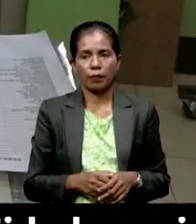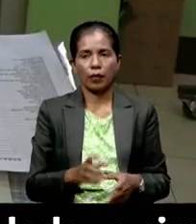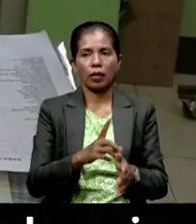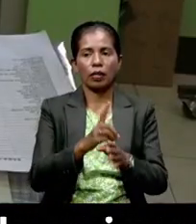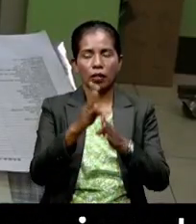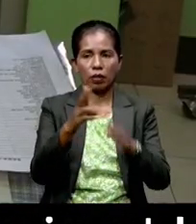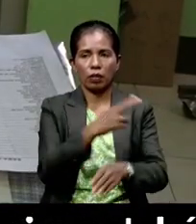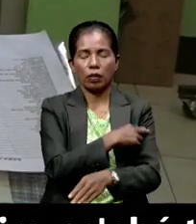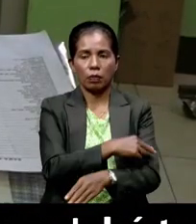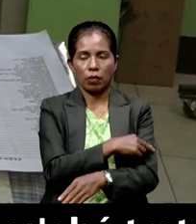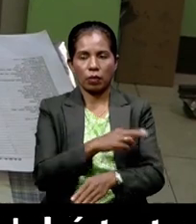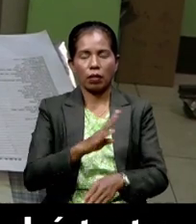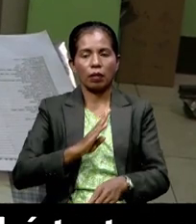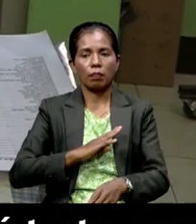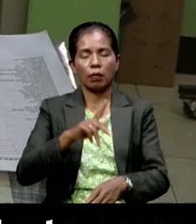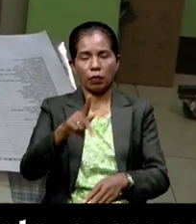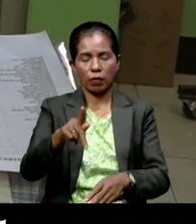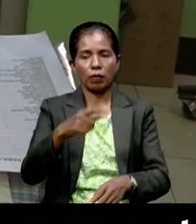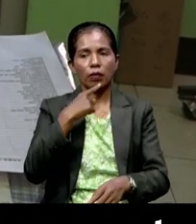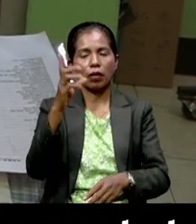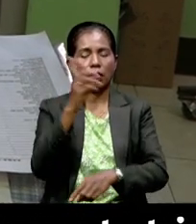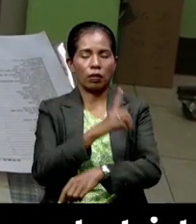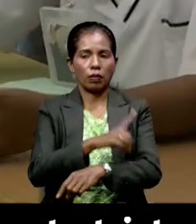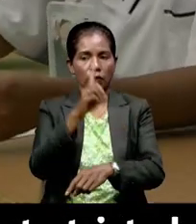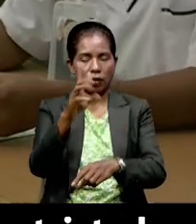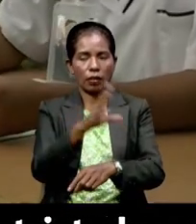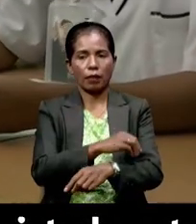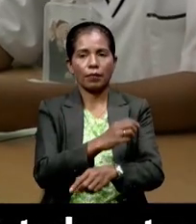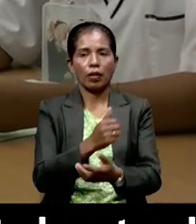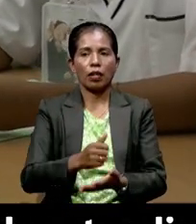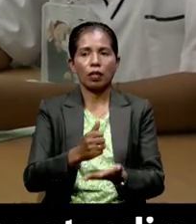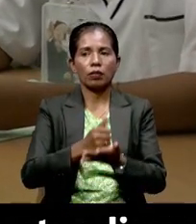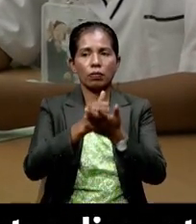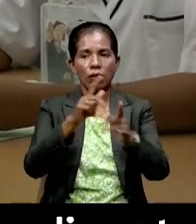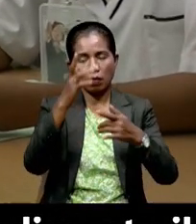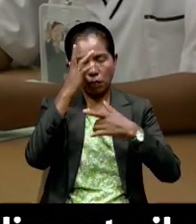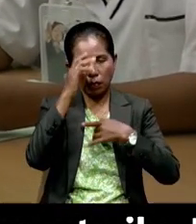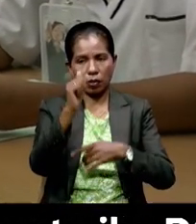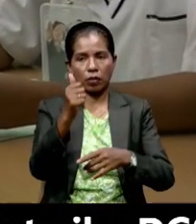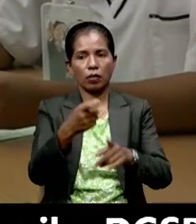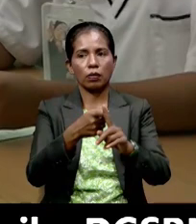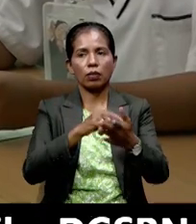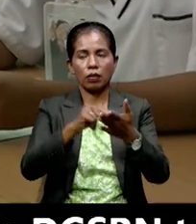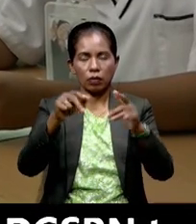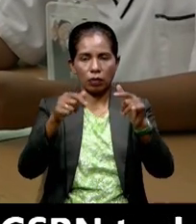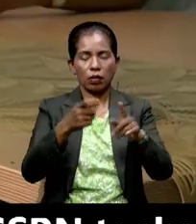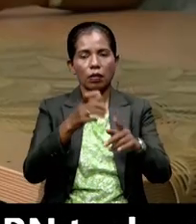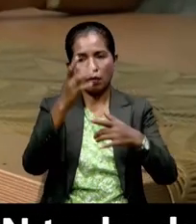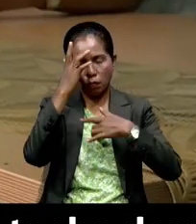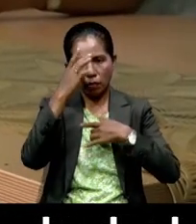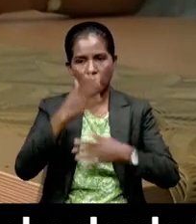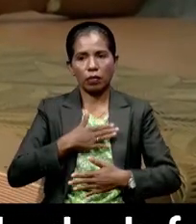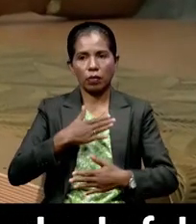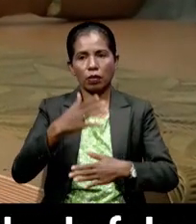Diretora Clínica São Miguel Bebono relata, cada lorong klinika refere atende pasiente San Luresin husi numero ne mayoria moras ispa